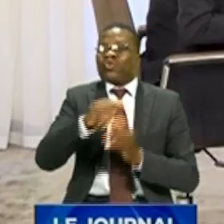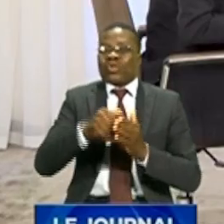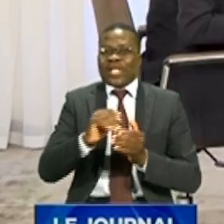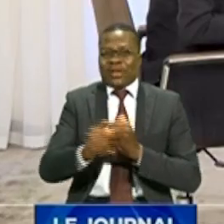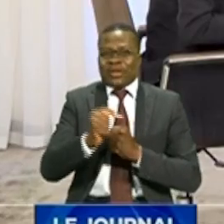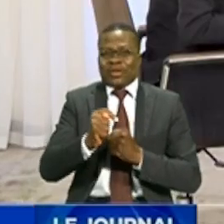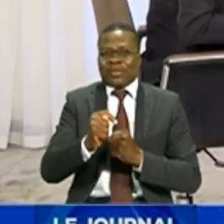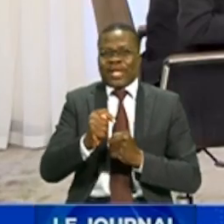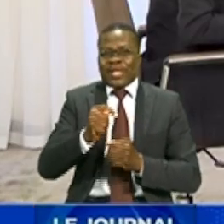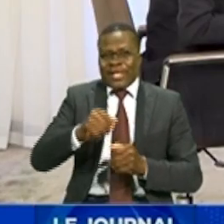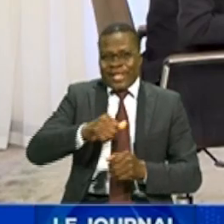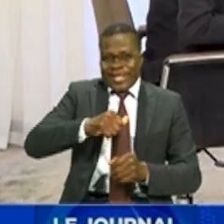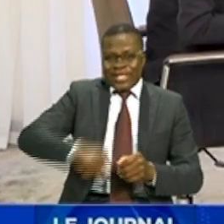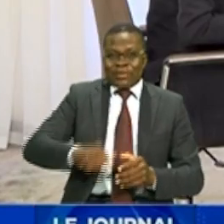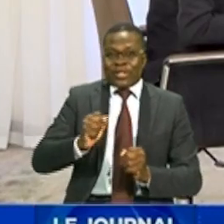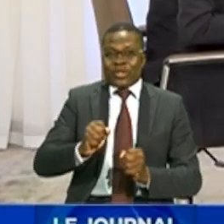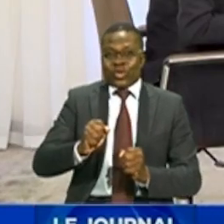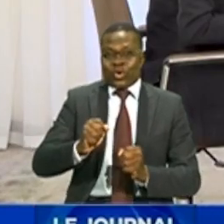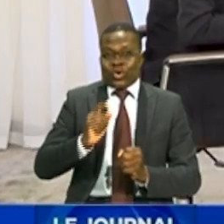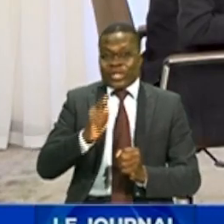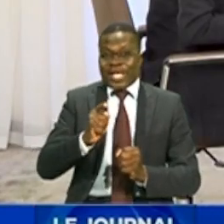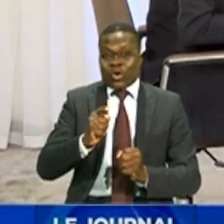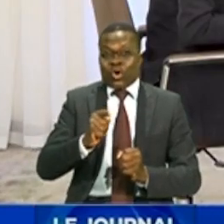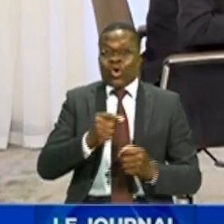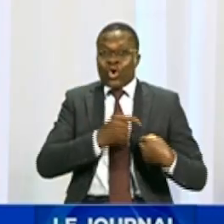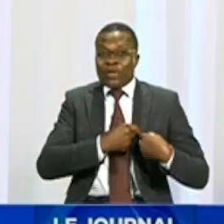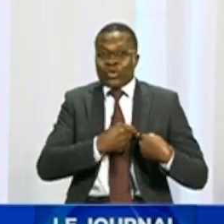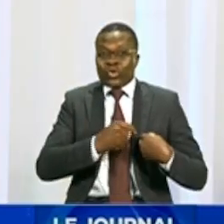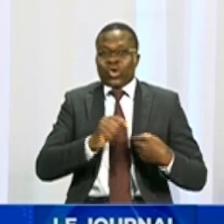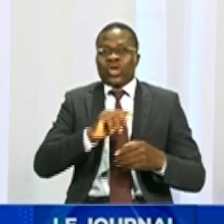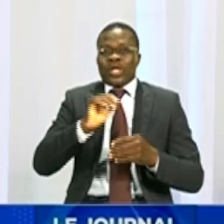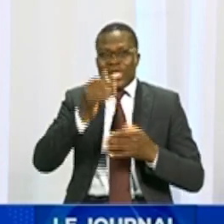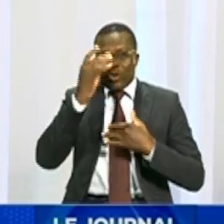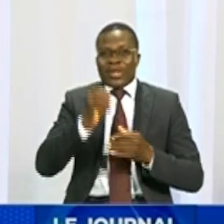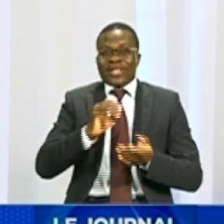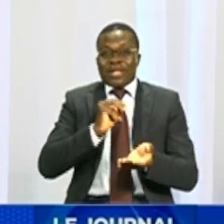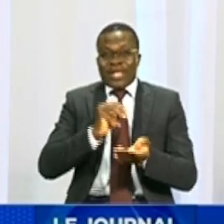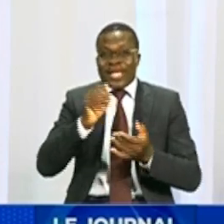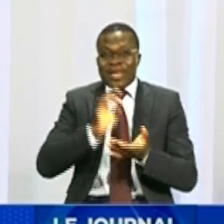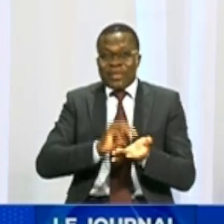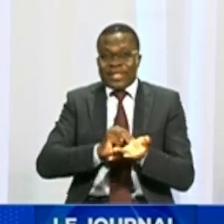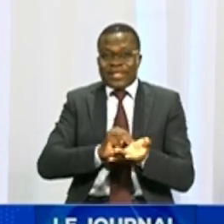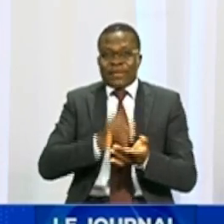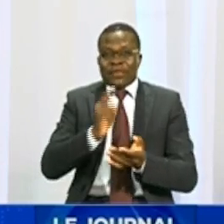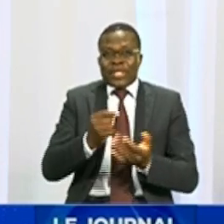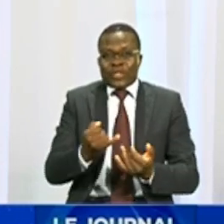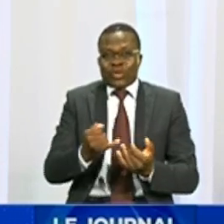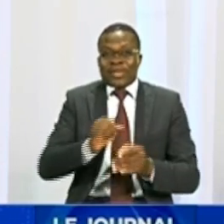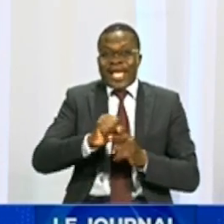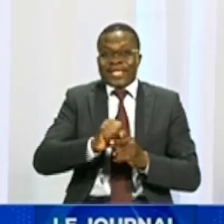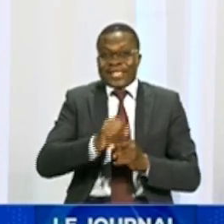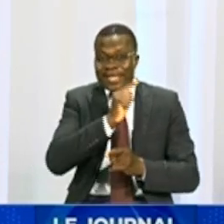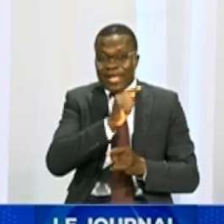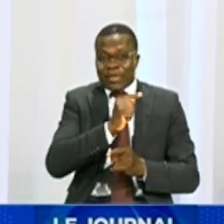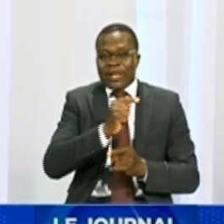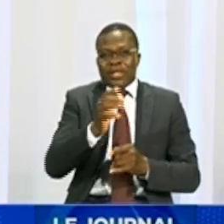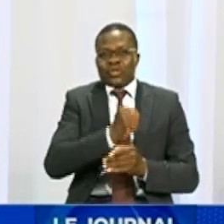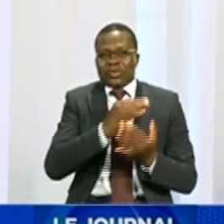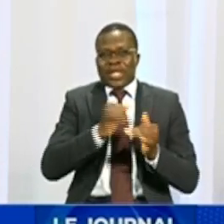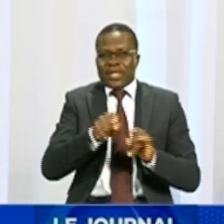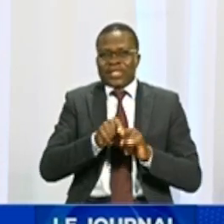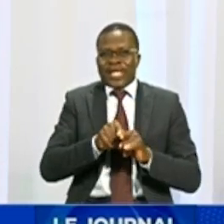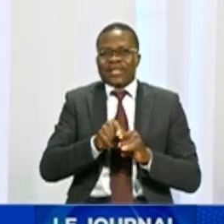totalement les interventions chirurgicales cardiaques. Et nos compatriotes médecins paramédicaux qui sont actuellement en stage sont pris en charge